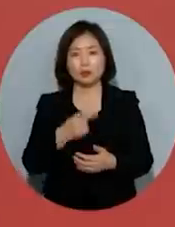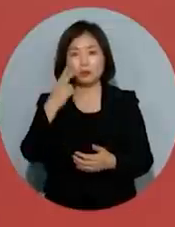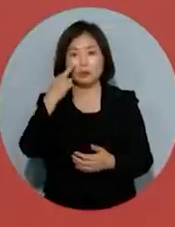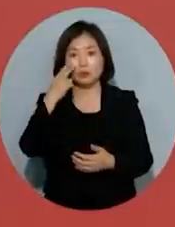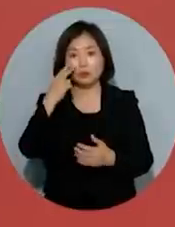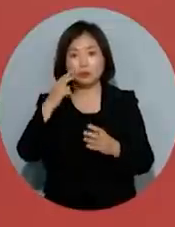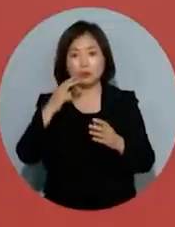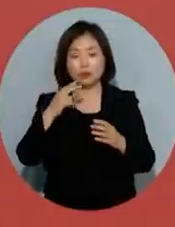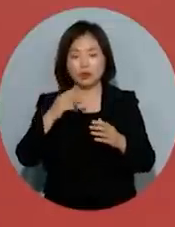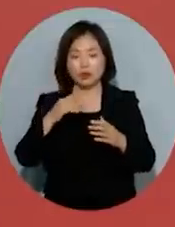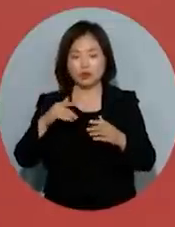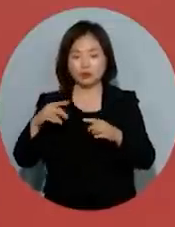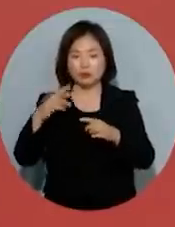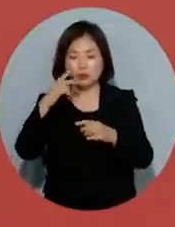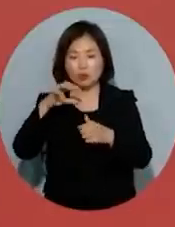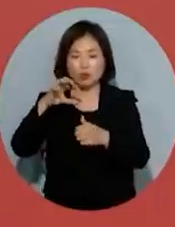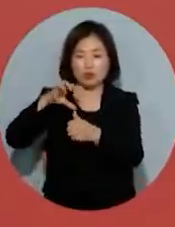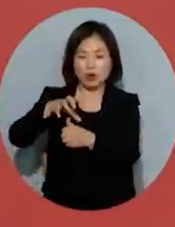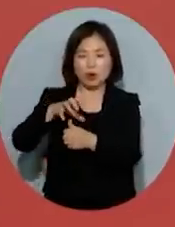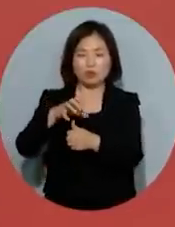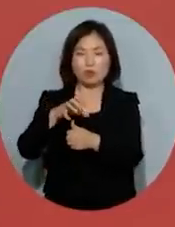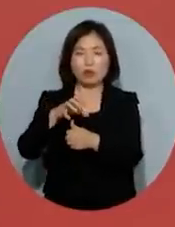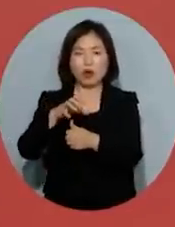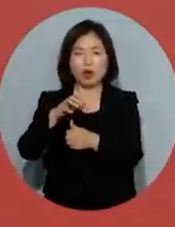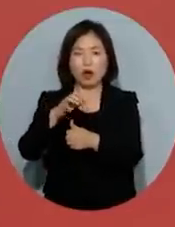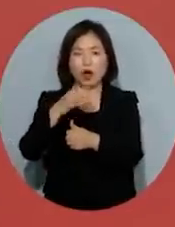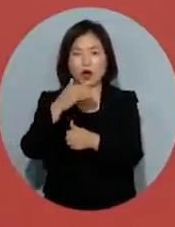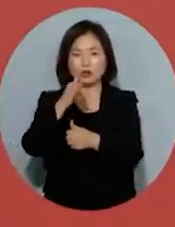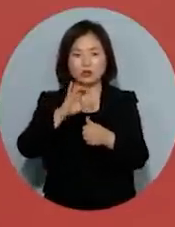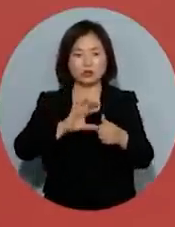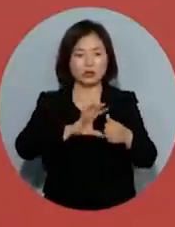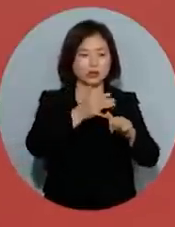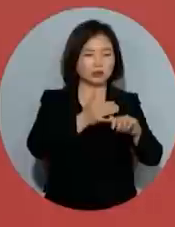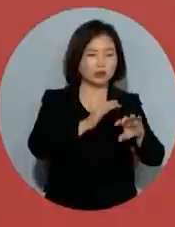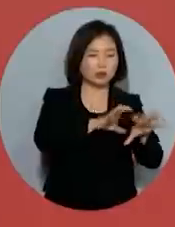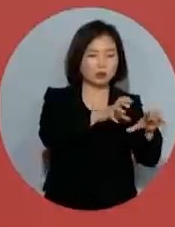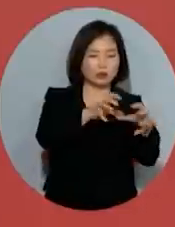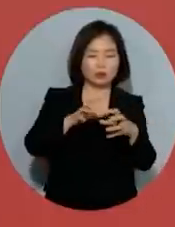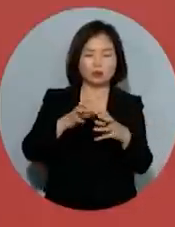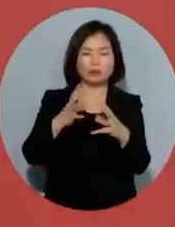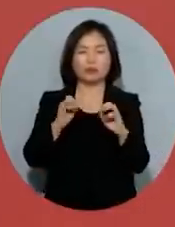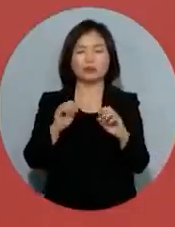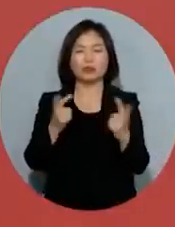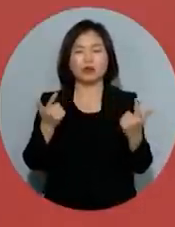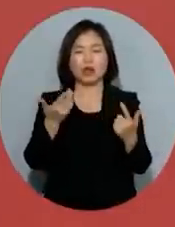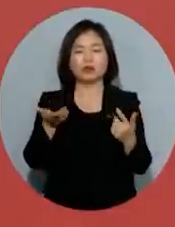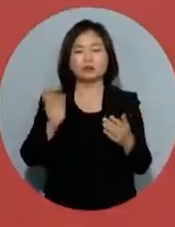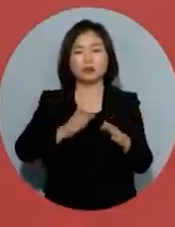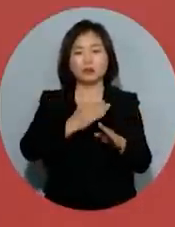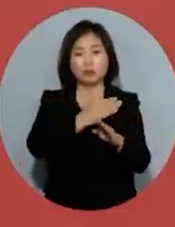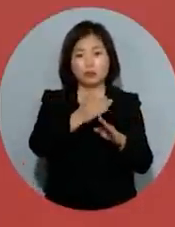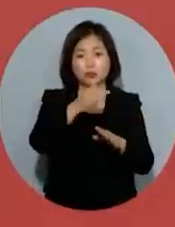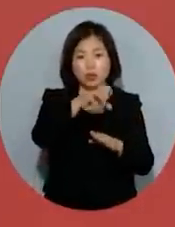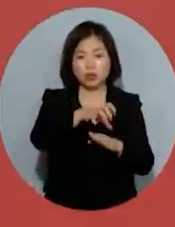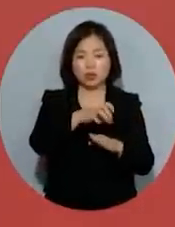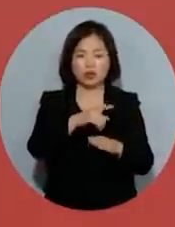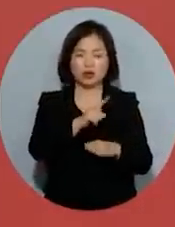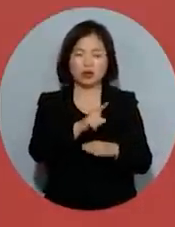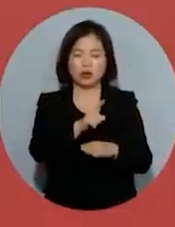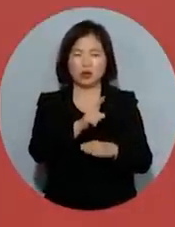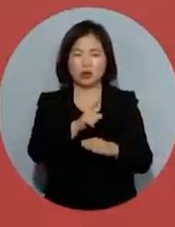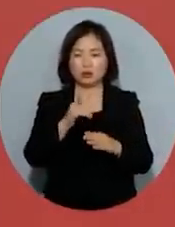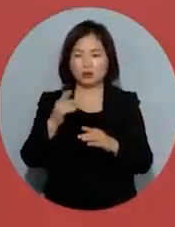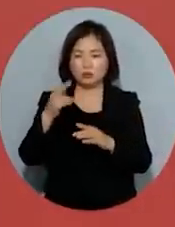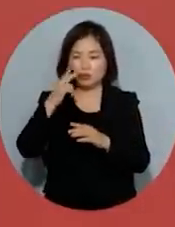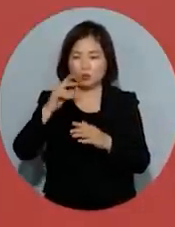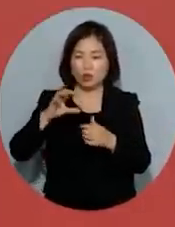미국이란 나라 본토 위협할 수 있는 그런 나라가 세계에 많지 않습니다. 그러나 북한 같은 불량 국가가